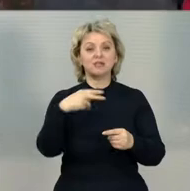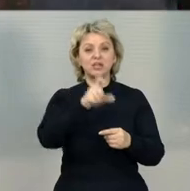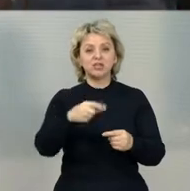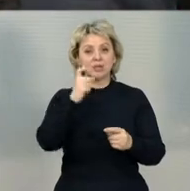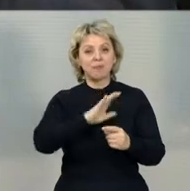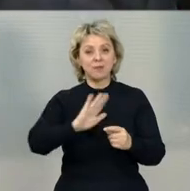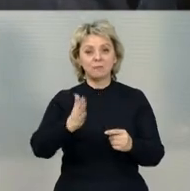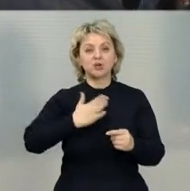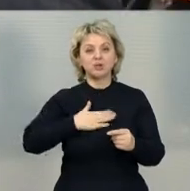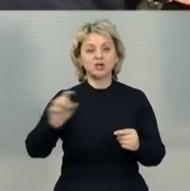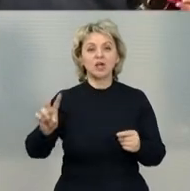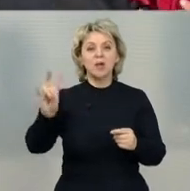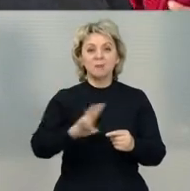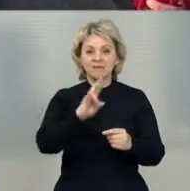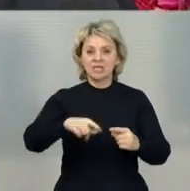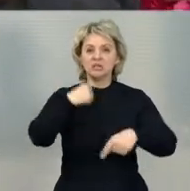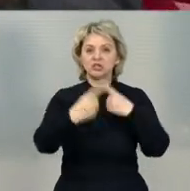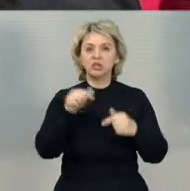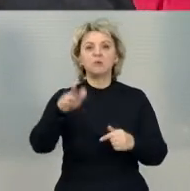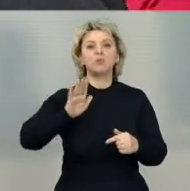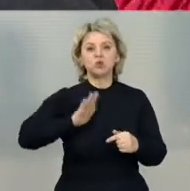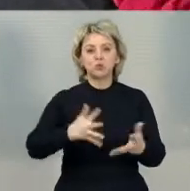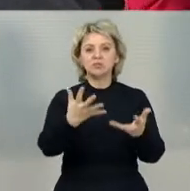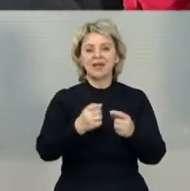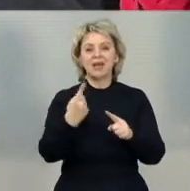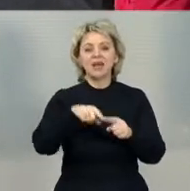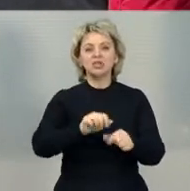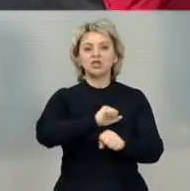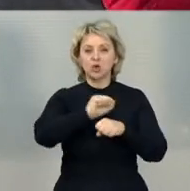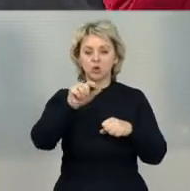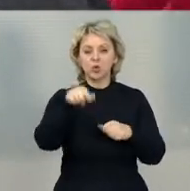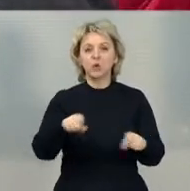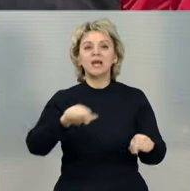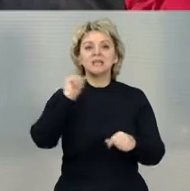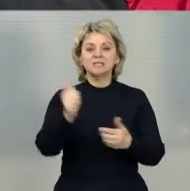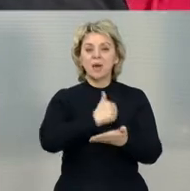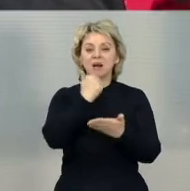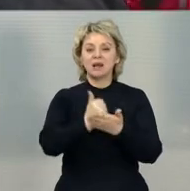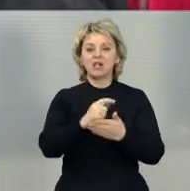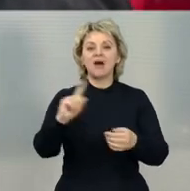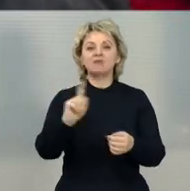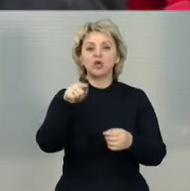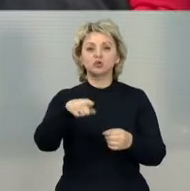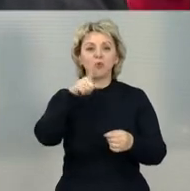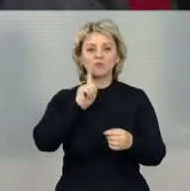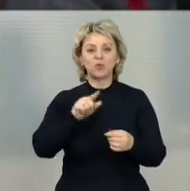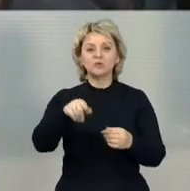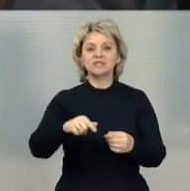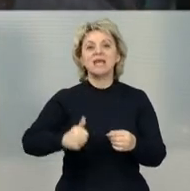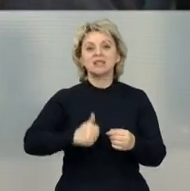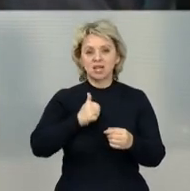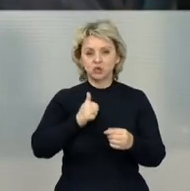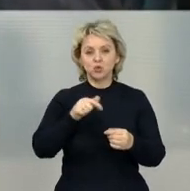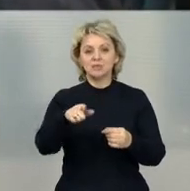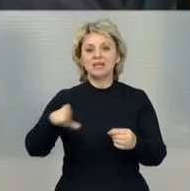понимают наши православные традиции, им придется признать этот рекорд. Но самое главное, что вкус и